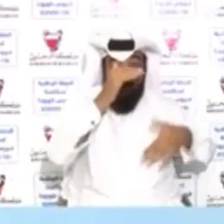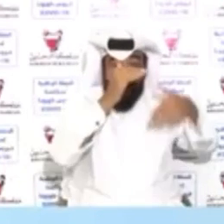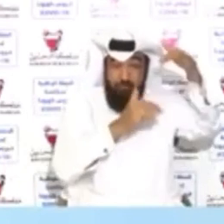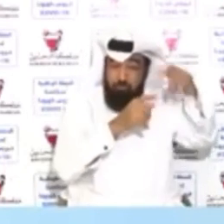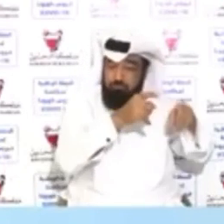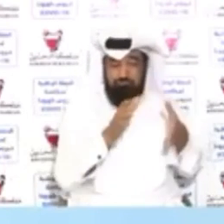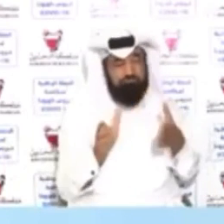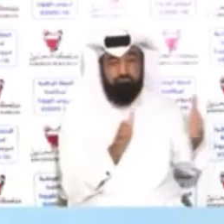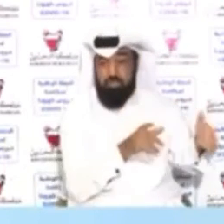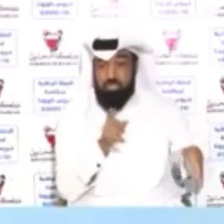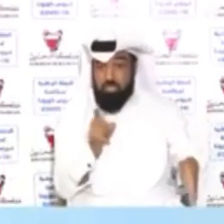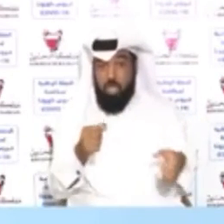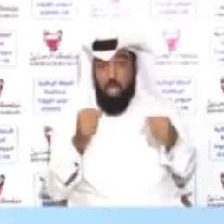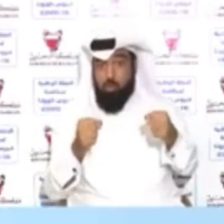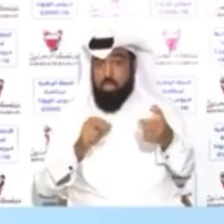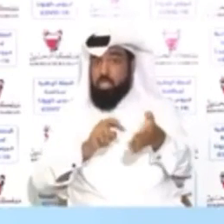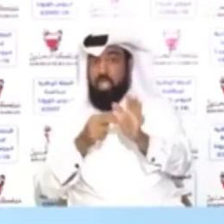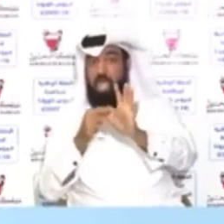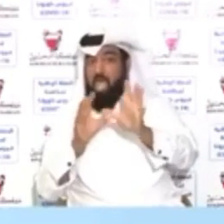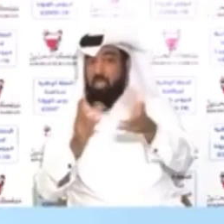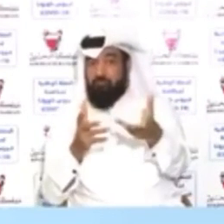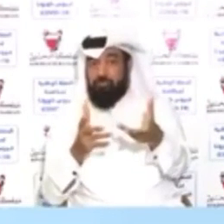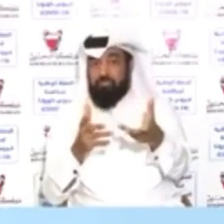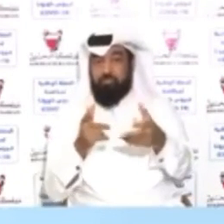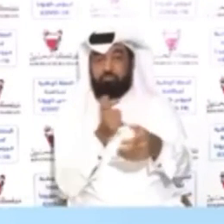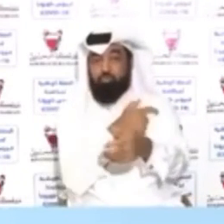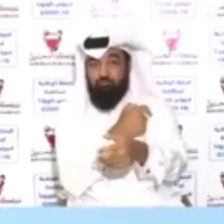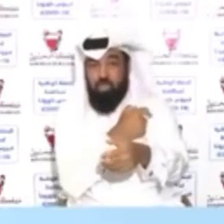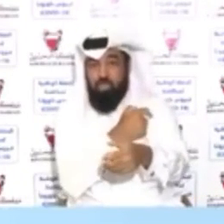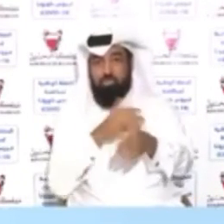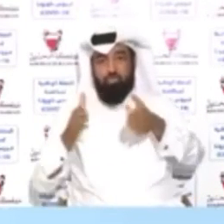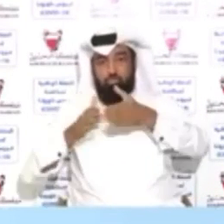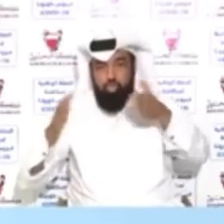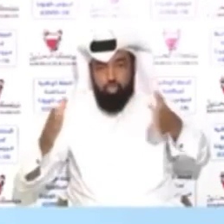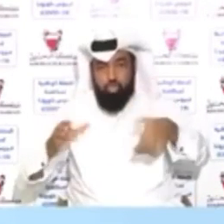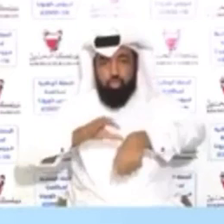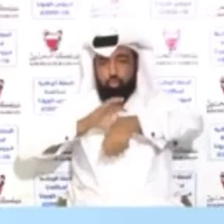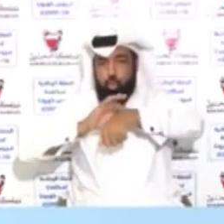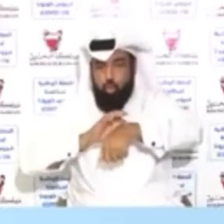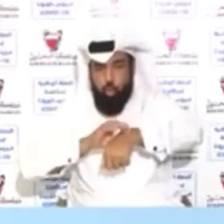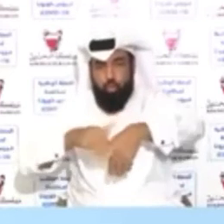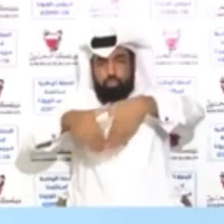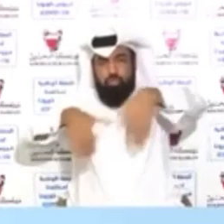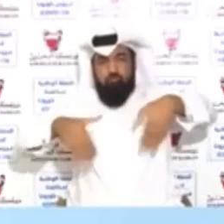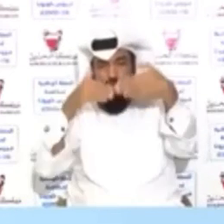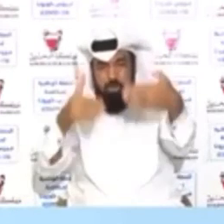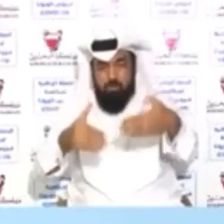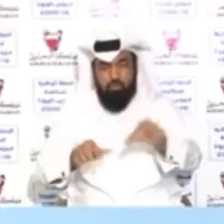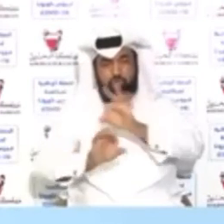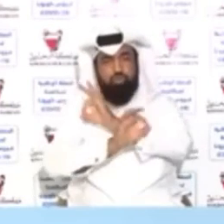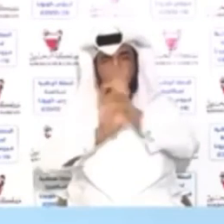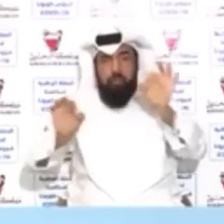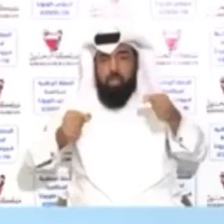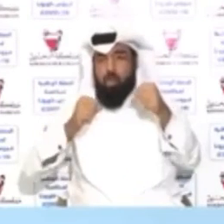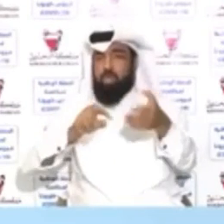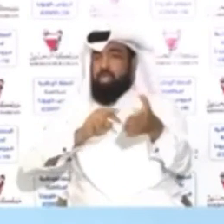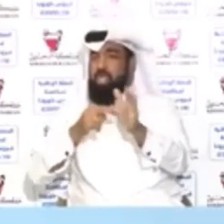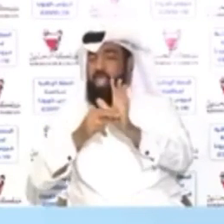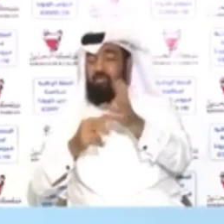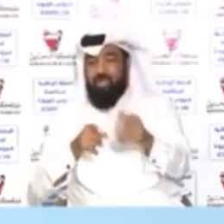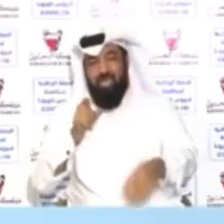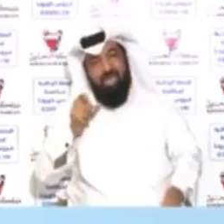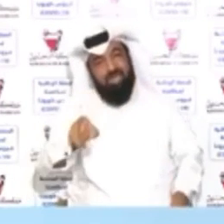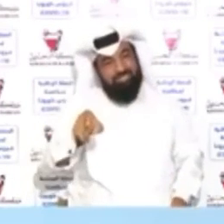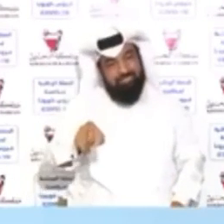العادية، عدم انهيار النظام الصحي في البلد مهم جدا. فهي ليست تقاس عامة